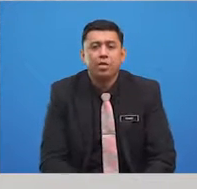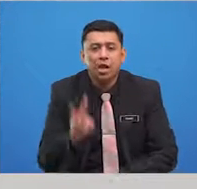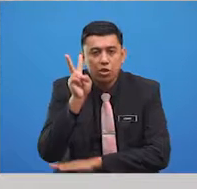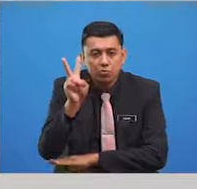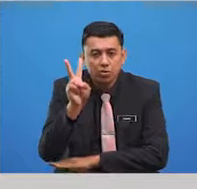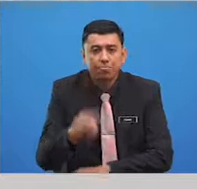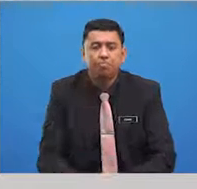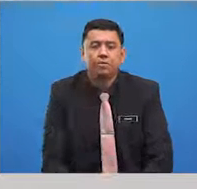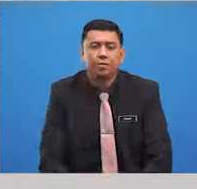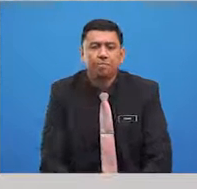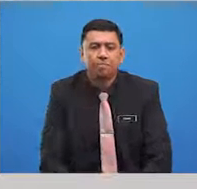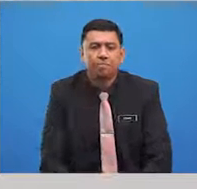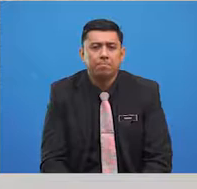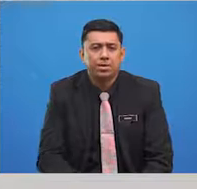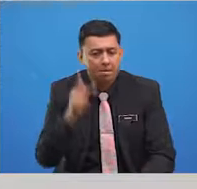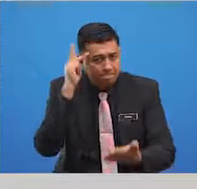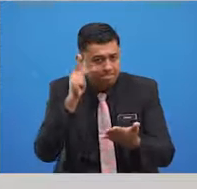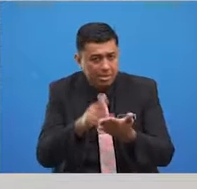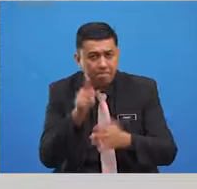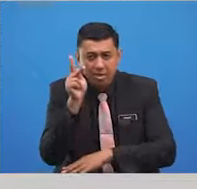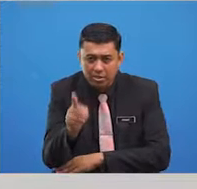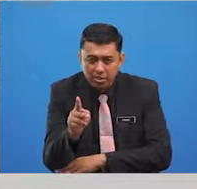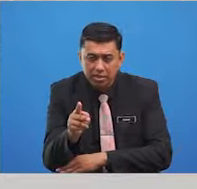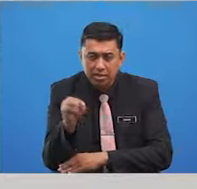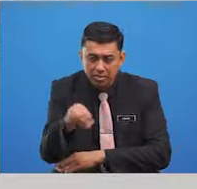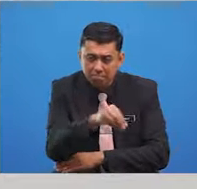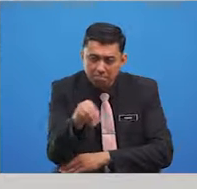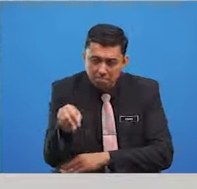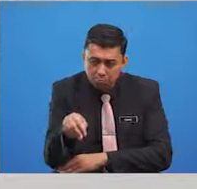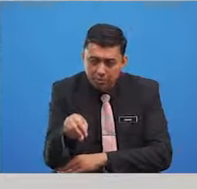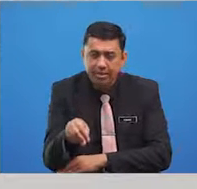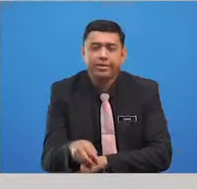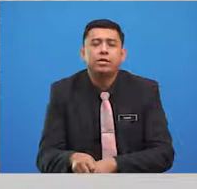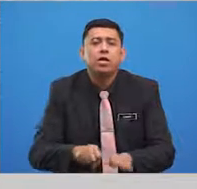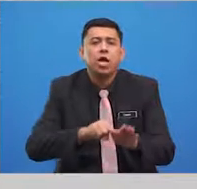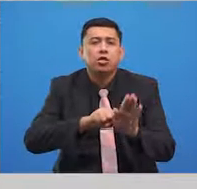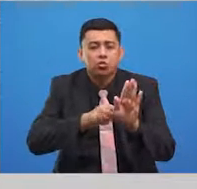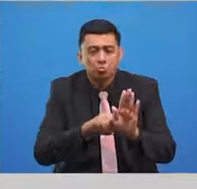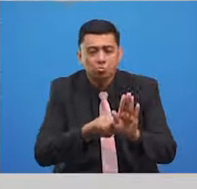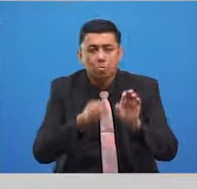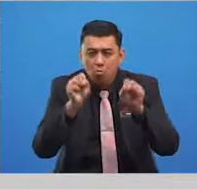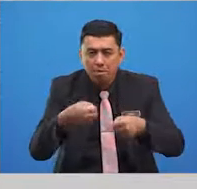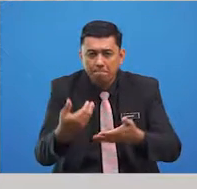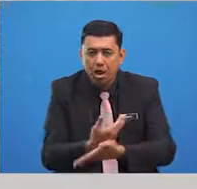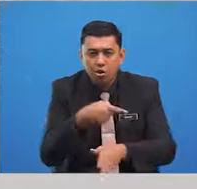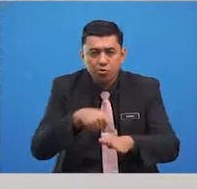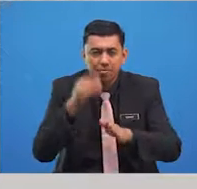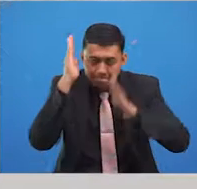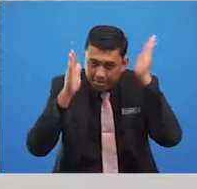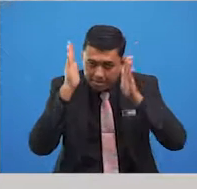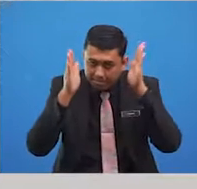Kedua, murid-murid dapat mengenal pasti taburan sumber boleh baharu di Malaysia.